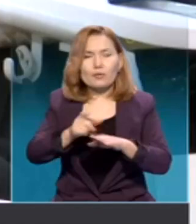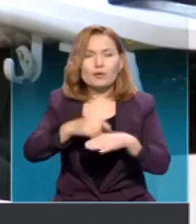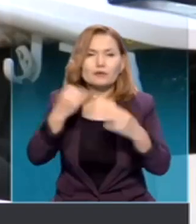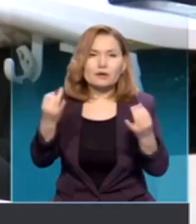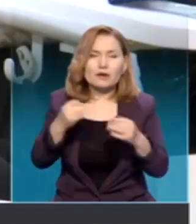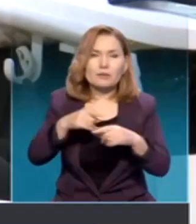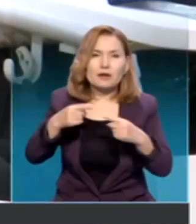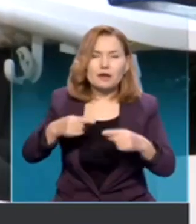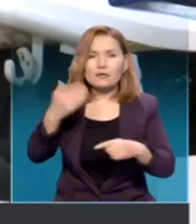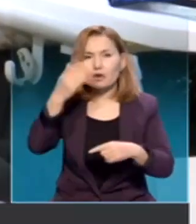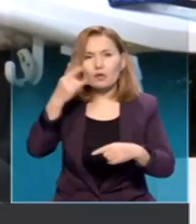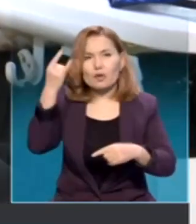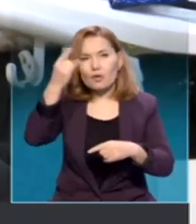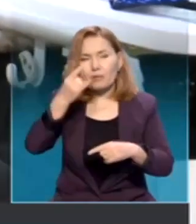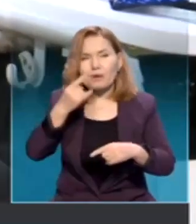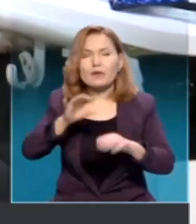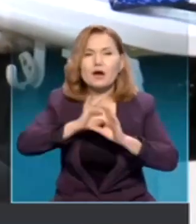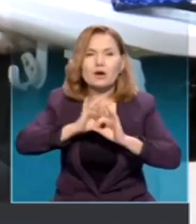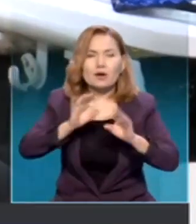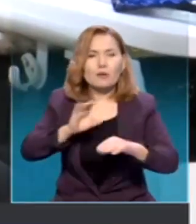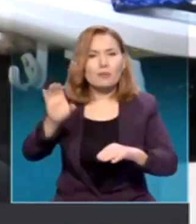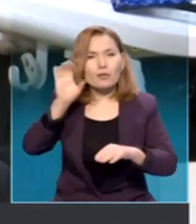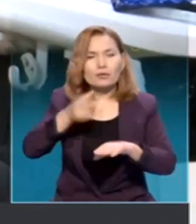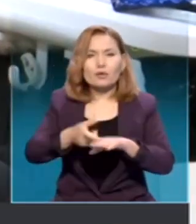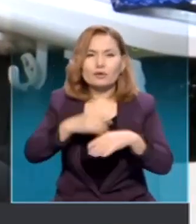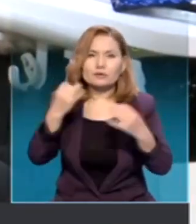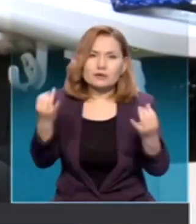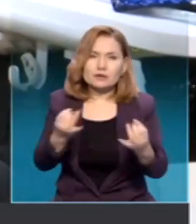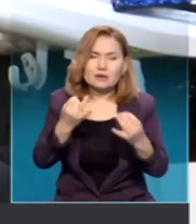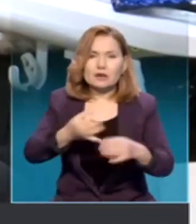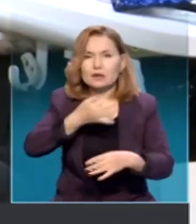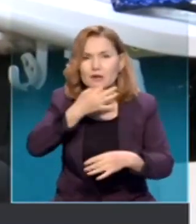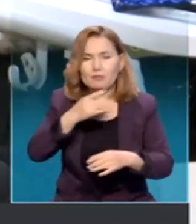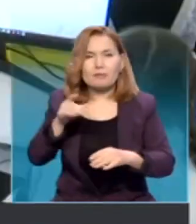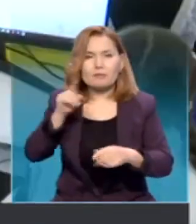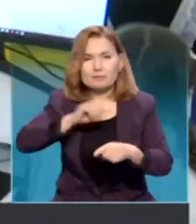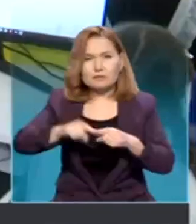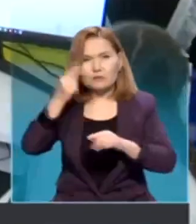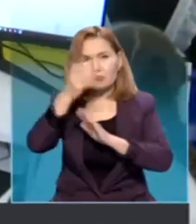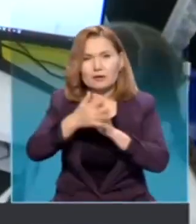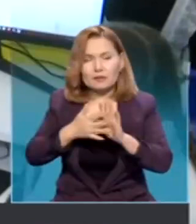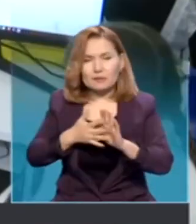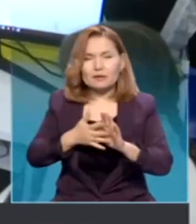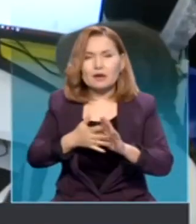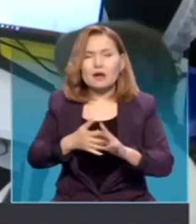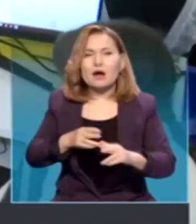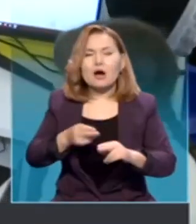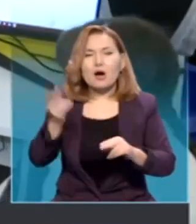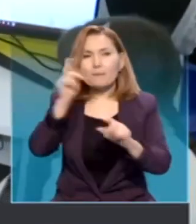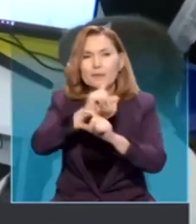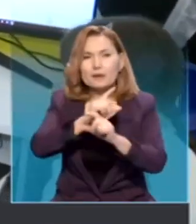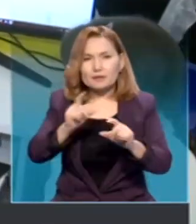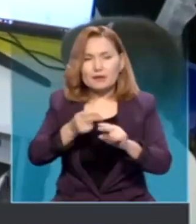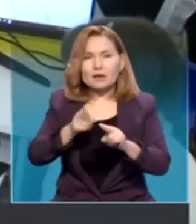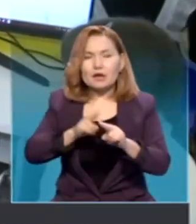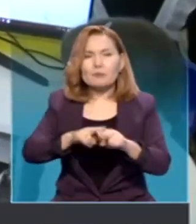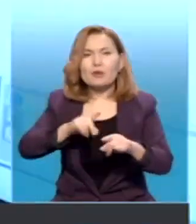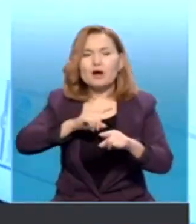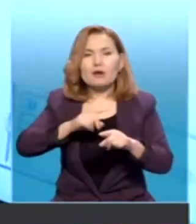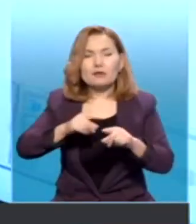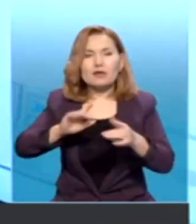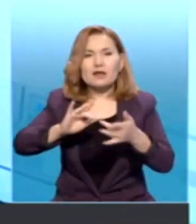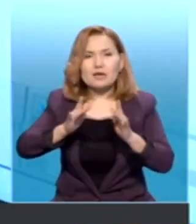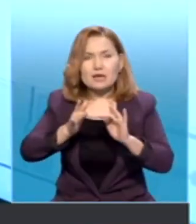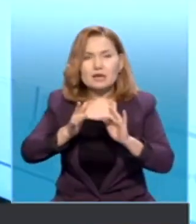Түрлі кино, мультфильм арқылы баяндалған нәрсені қызға қарайсың, әрі тез түсінесің. Бірет деген айы мектепте жоғары жылдамдықты интернет